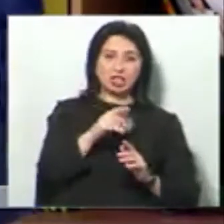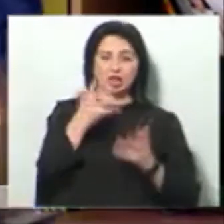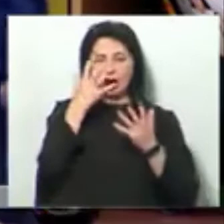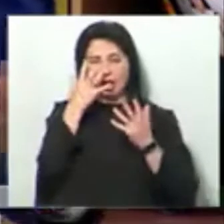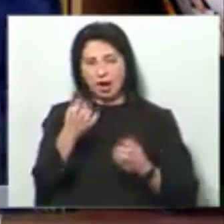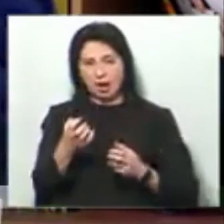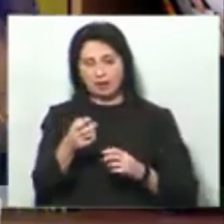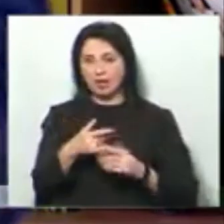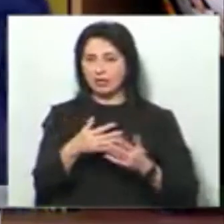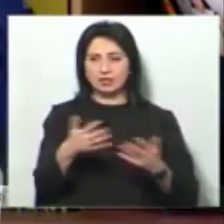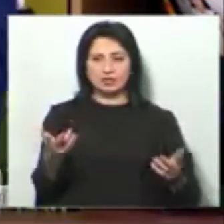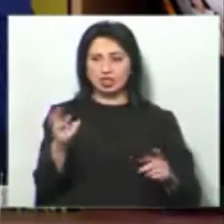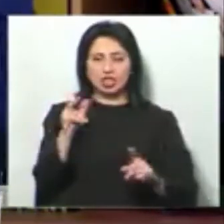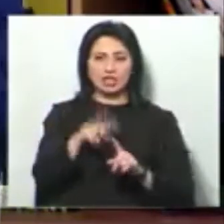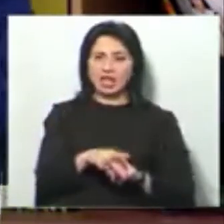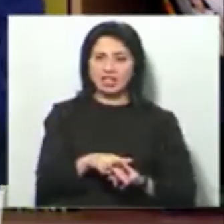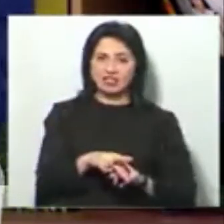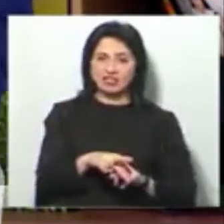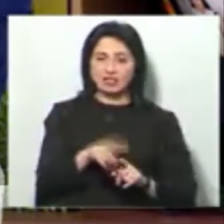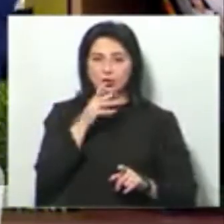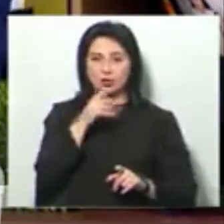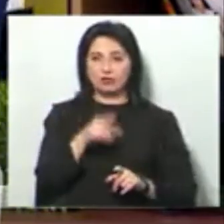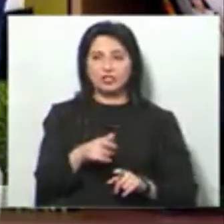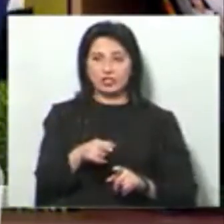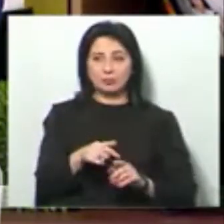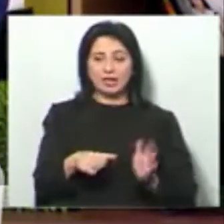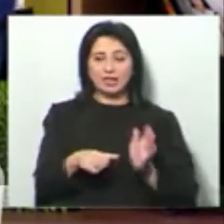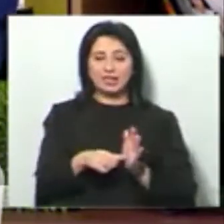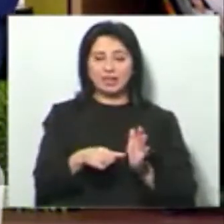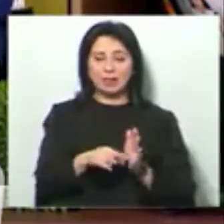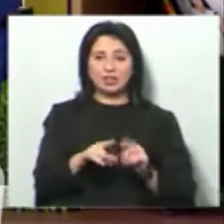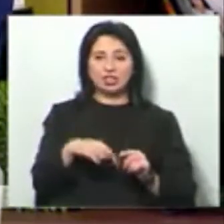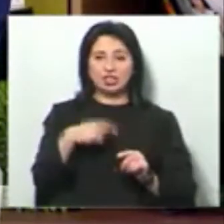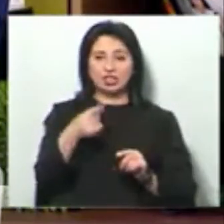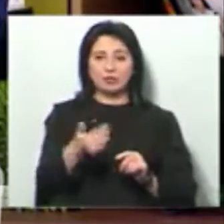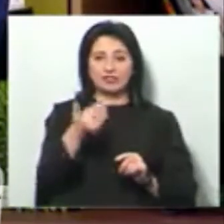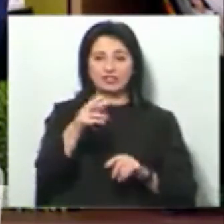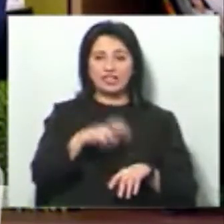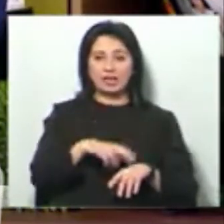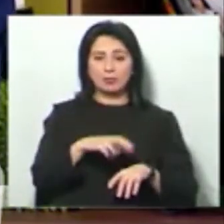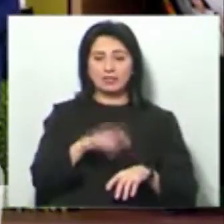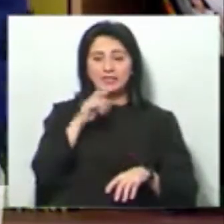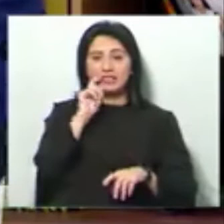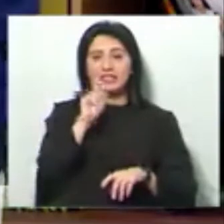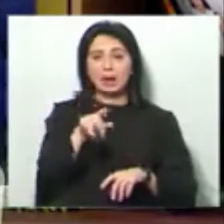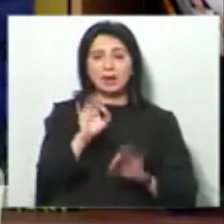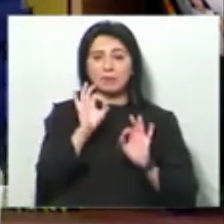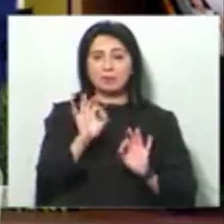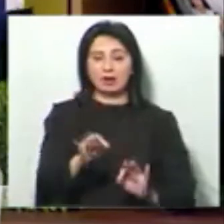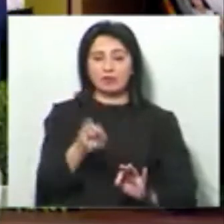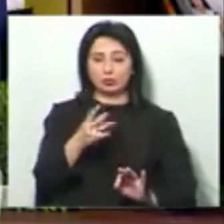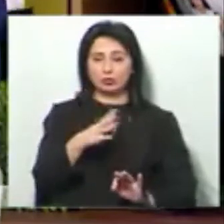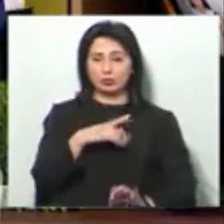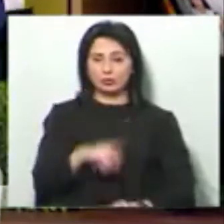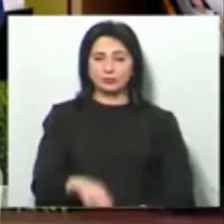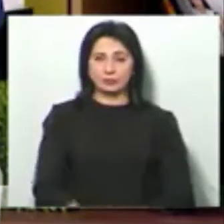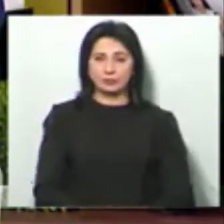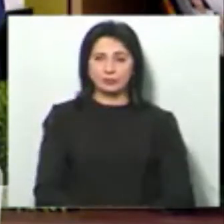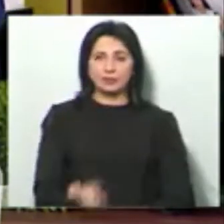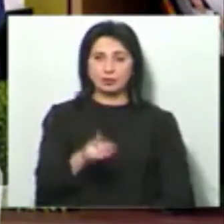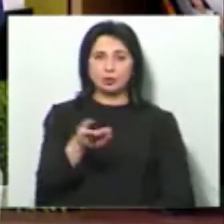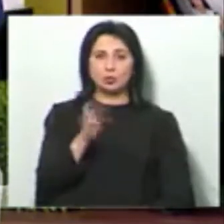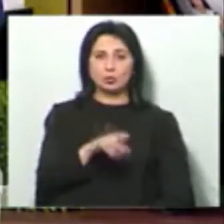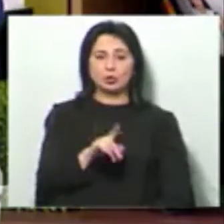ასე შემდეგ, დატვირთვის დროს და ასე შემდეგ, რომელიც დაეხმარება შემდგომში თქვენ ექიმს მედიკამენტის დოზირების შერჩევაში. Მით უფრო